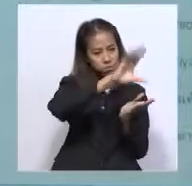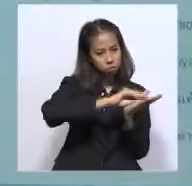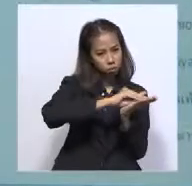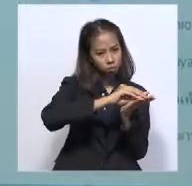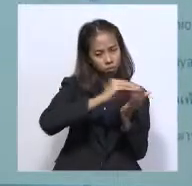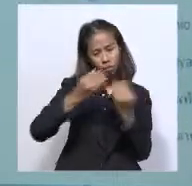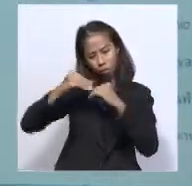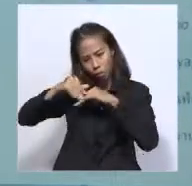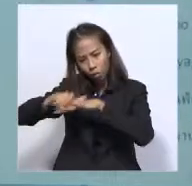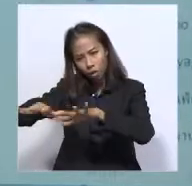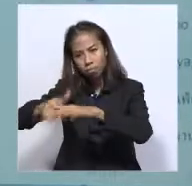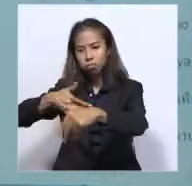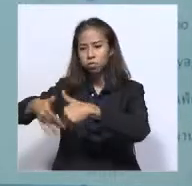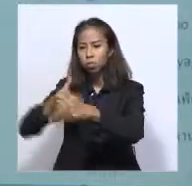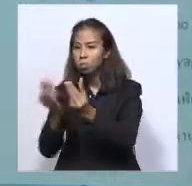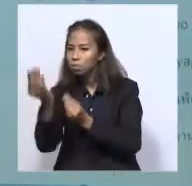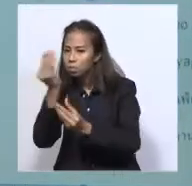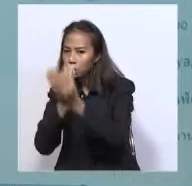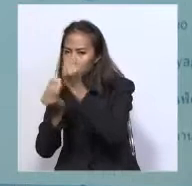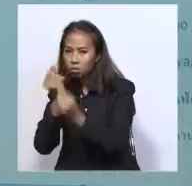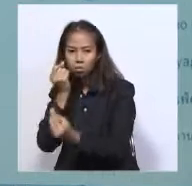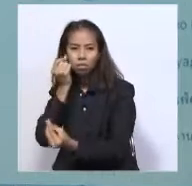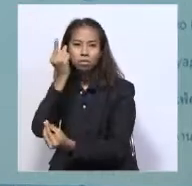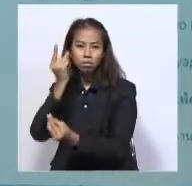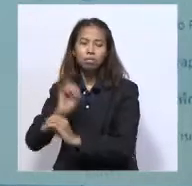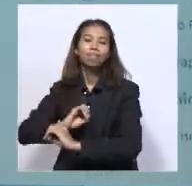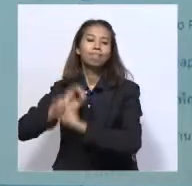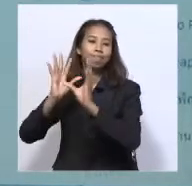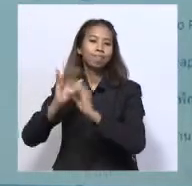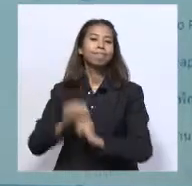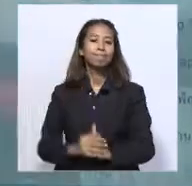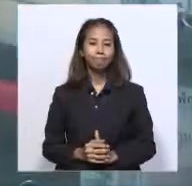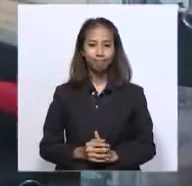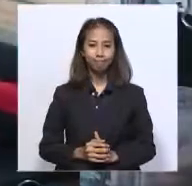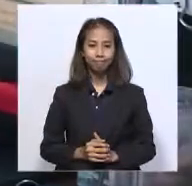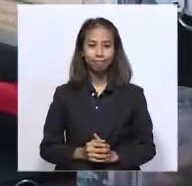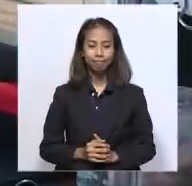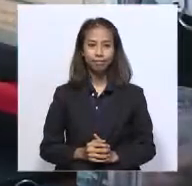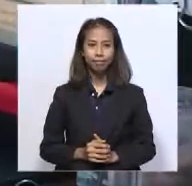เข้าถึงเข้าใจข้อมูลข่าวสารและข้อเท็จจริงอย่างสร้างสรรค์